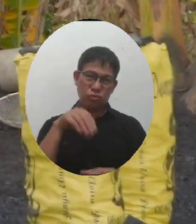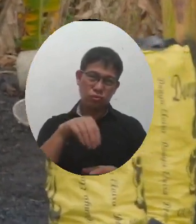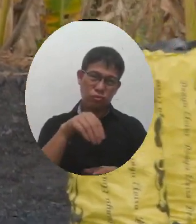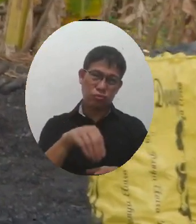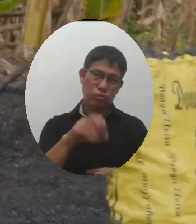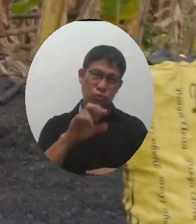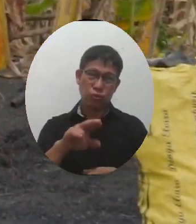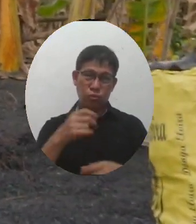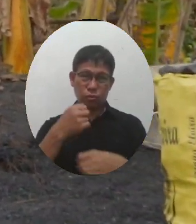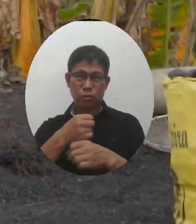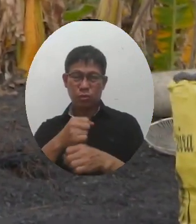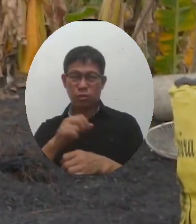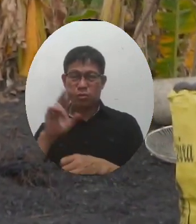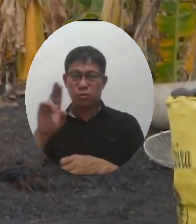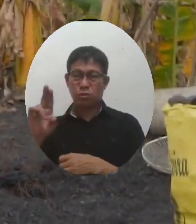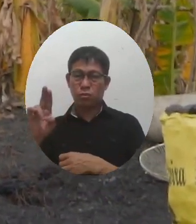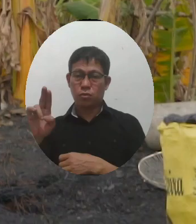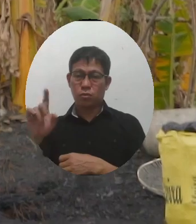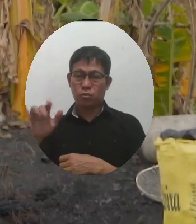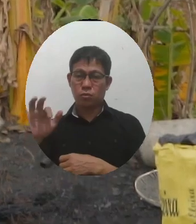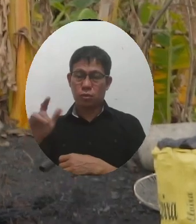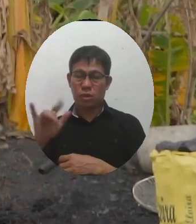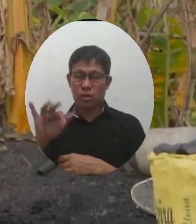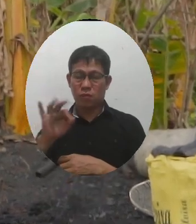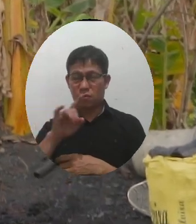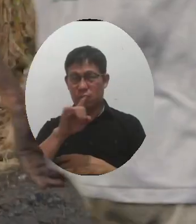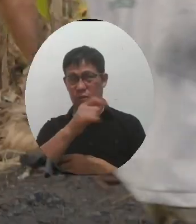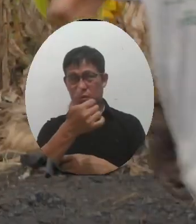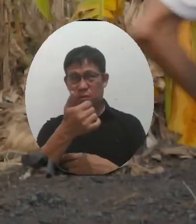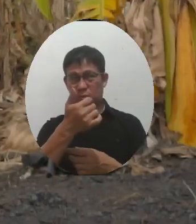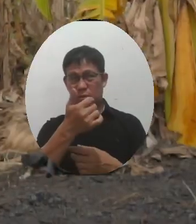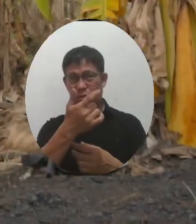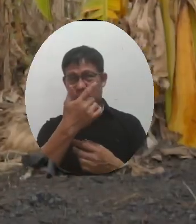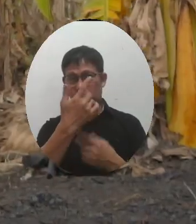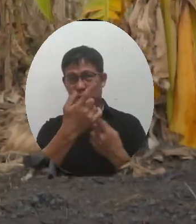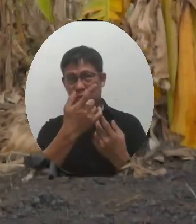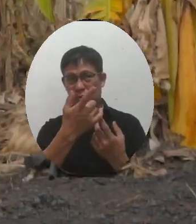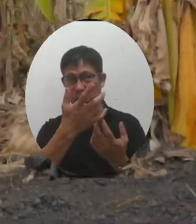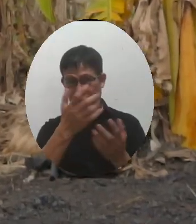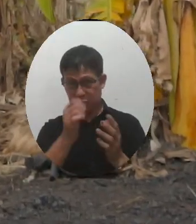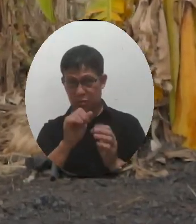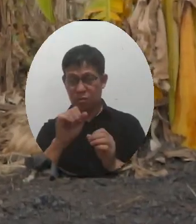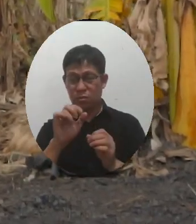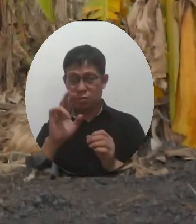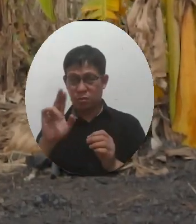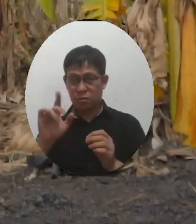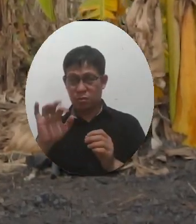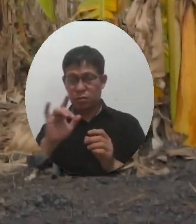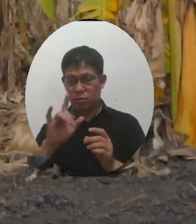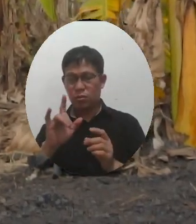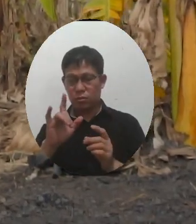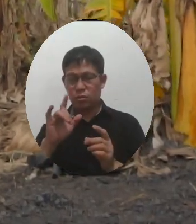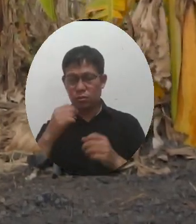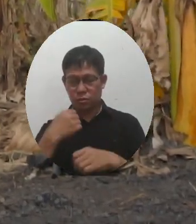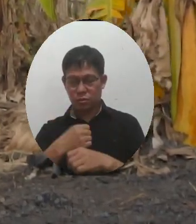naghahalaman kami sa nag-uuling na ganito. Pag kami nagpapauling sa amin, ay nagpapauling, tuloy ang